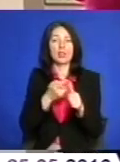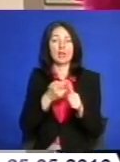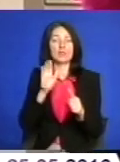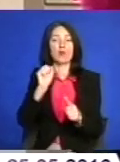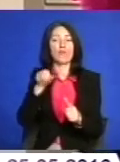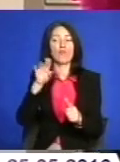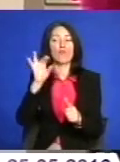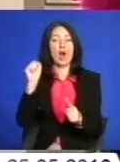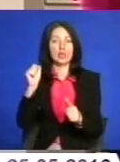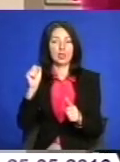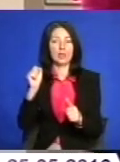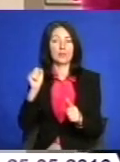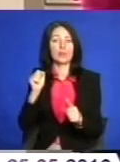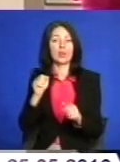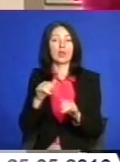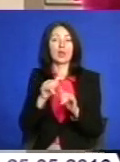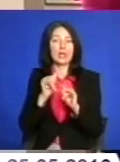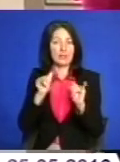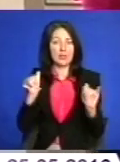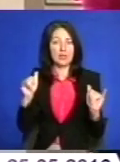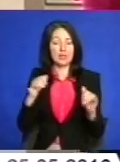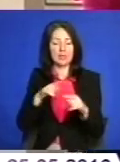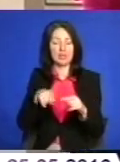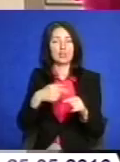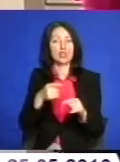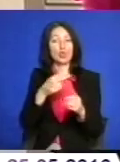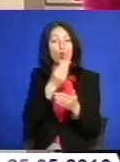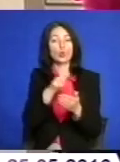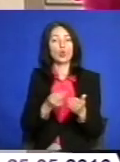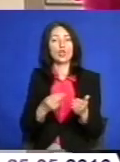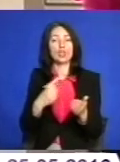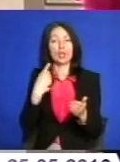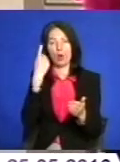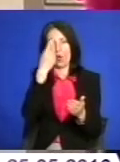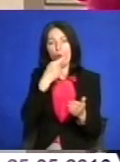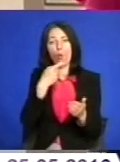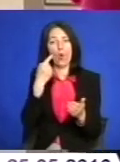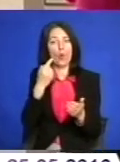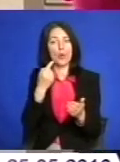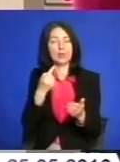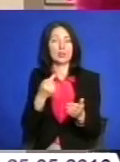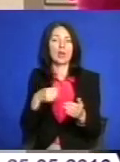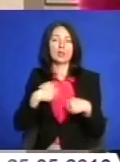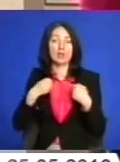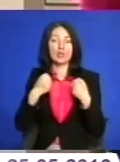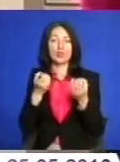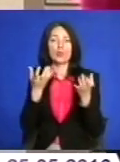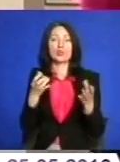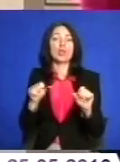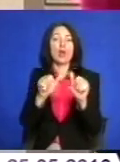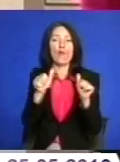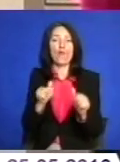Тобто через якийсь художній образ я намагаюся в таких простих формах вкласти